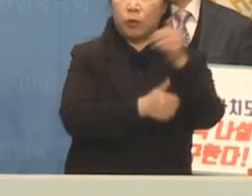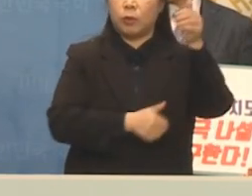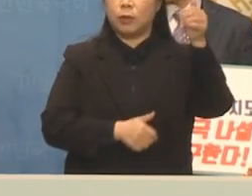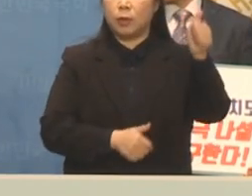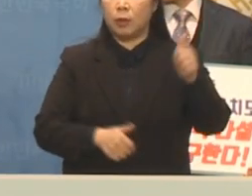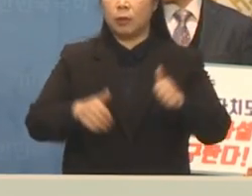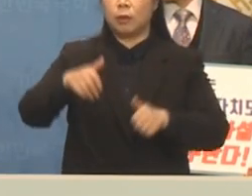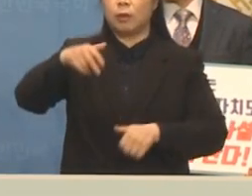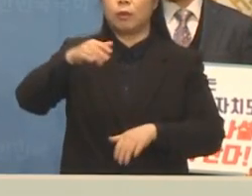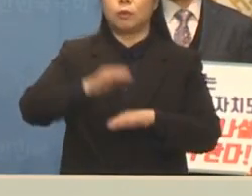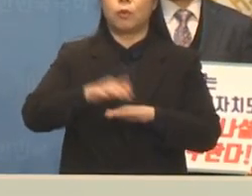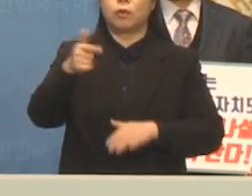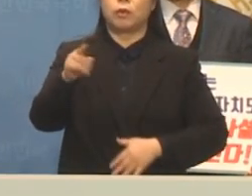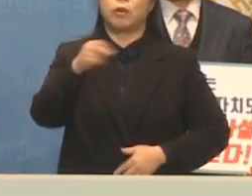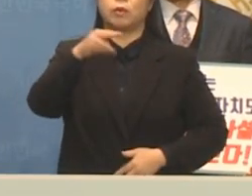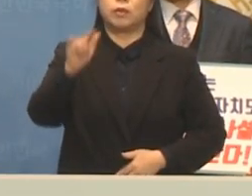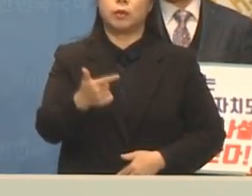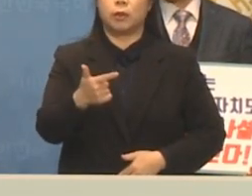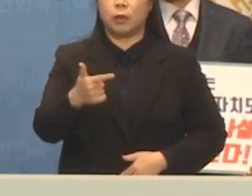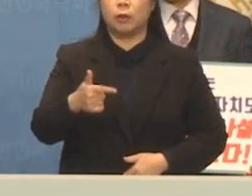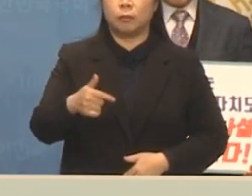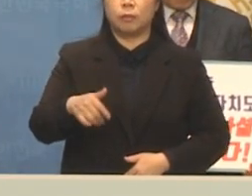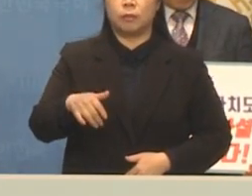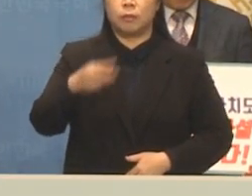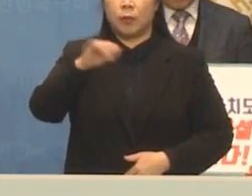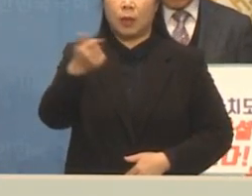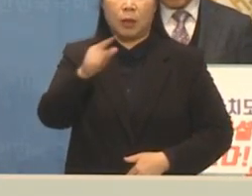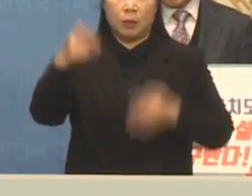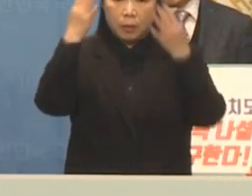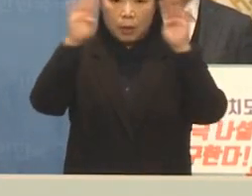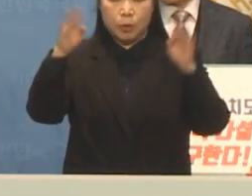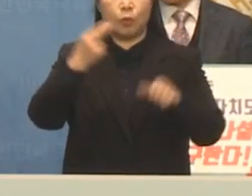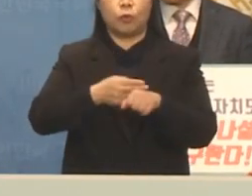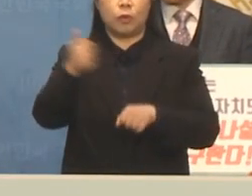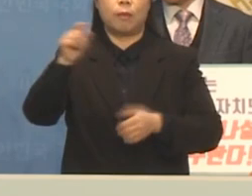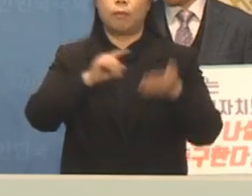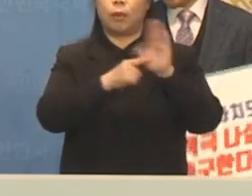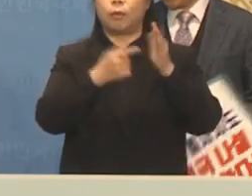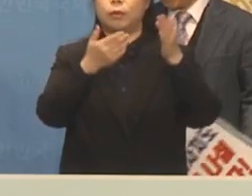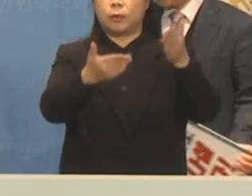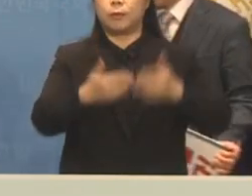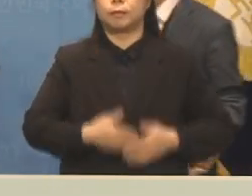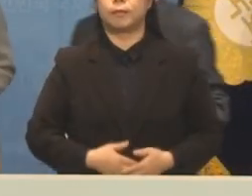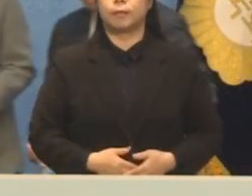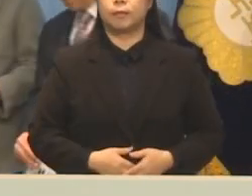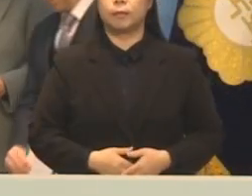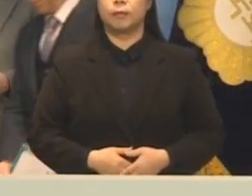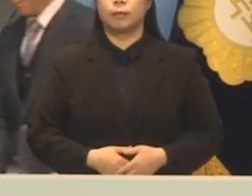공동추진위원장인 손경식 신한대학교 석좌 교수님께서 발표해 주시겠습니다.